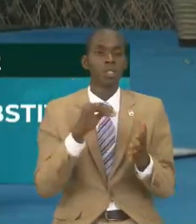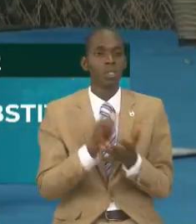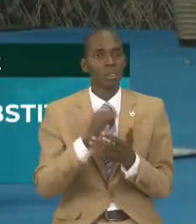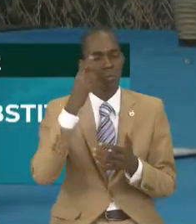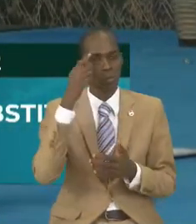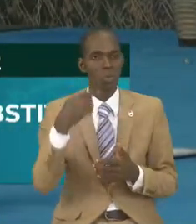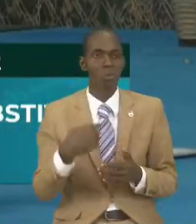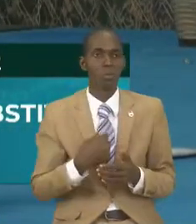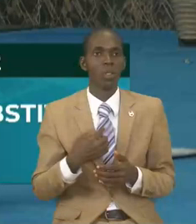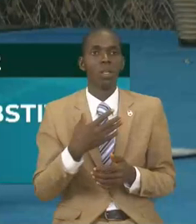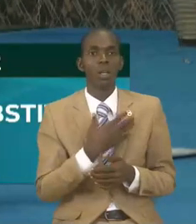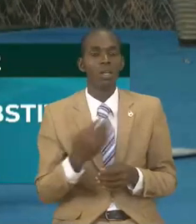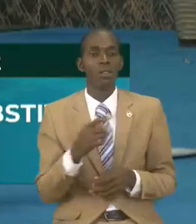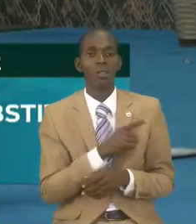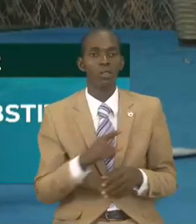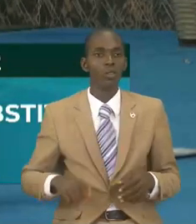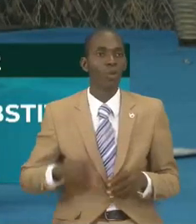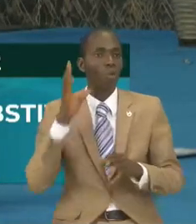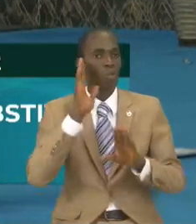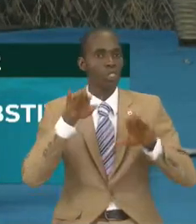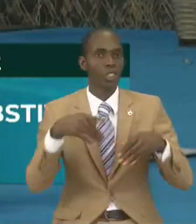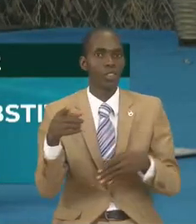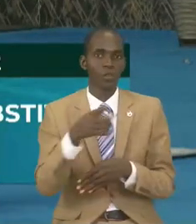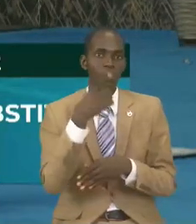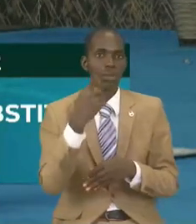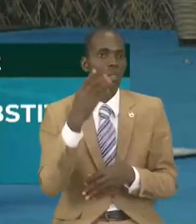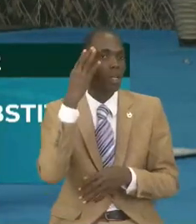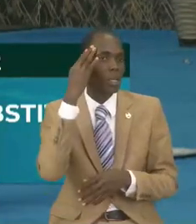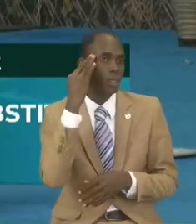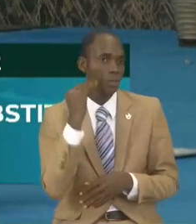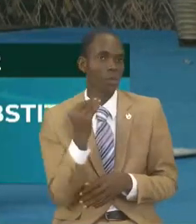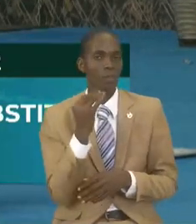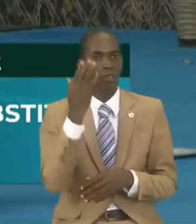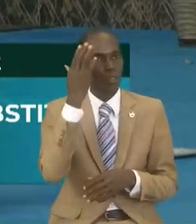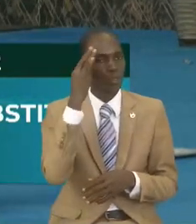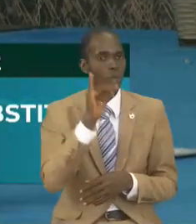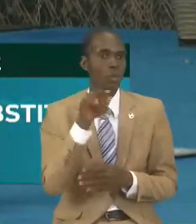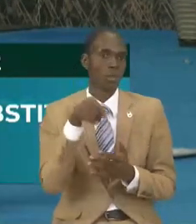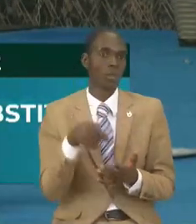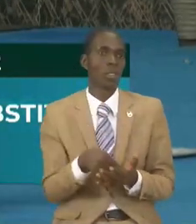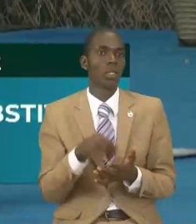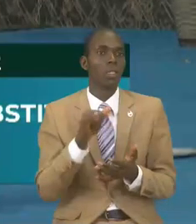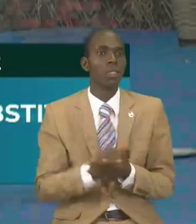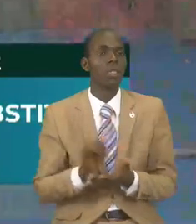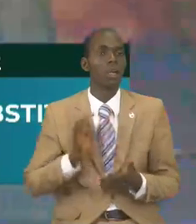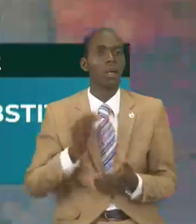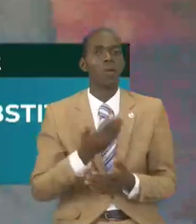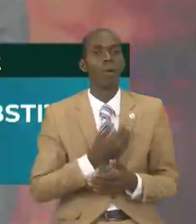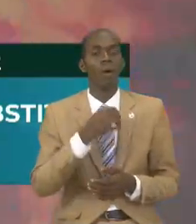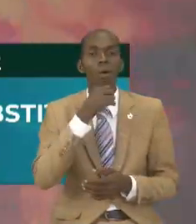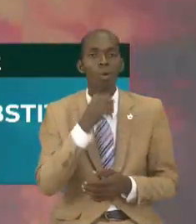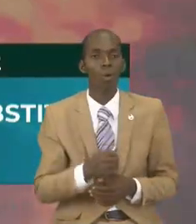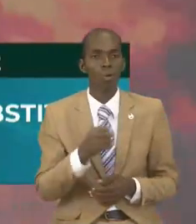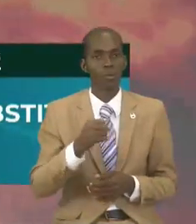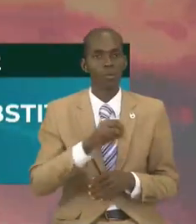moi. Et le Seigneur te donnera l'expérience, sachant que notre vieil homme,